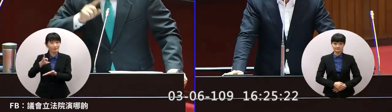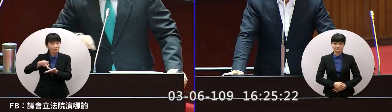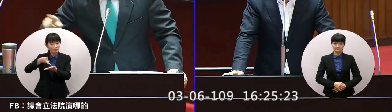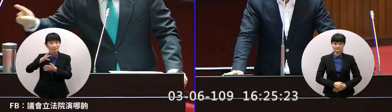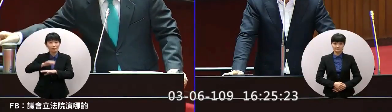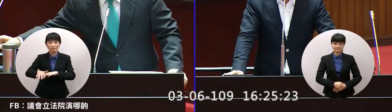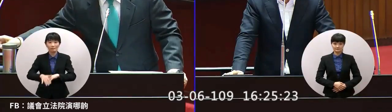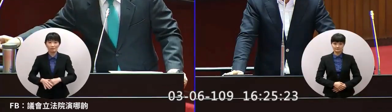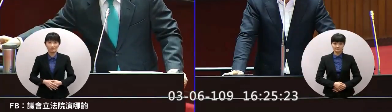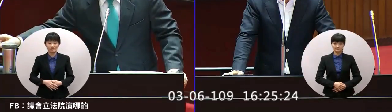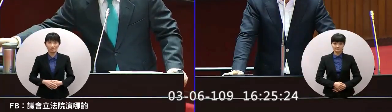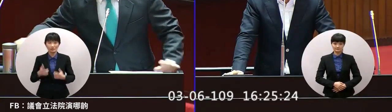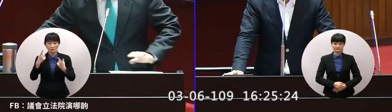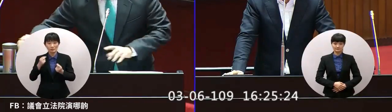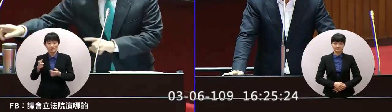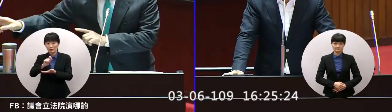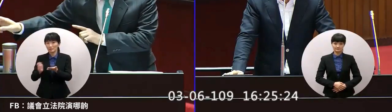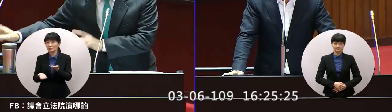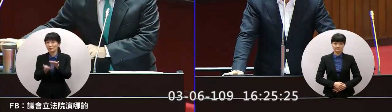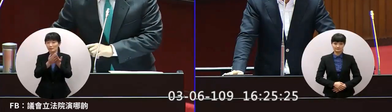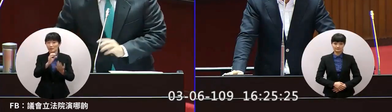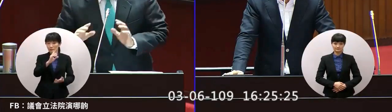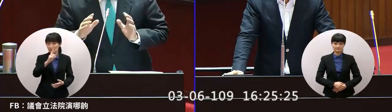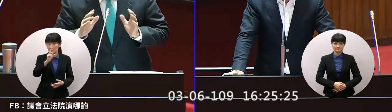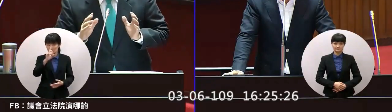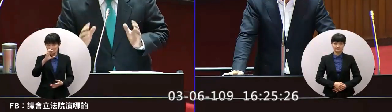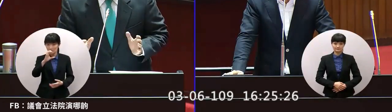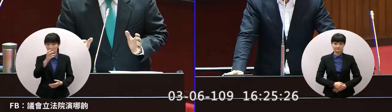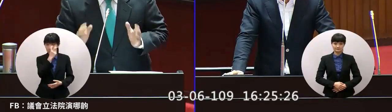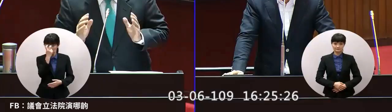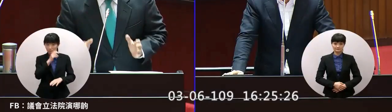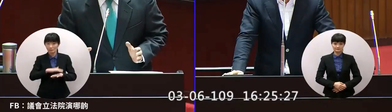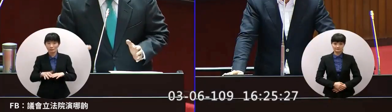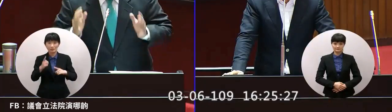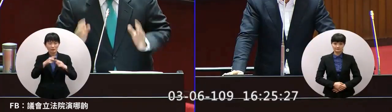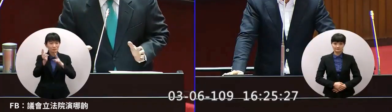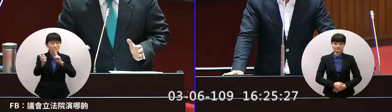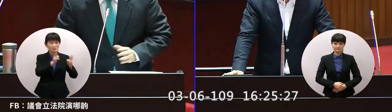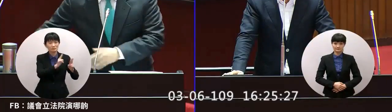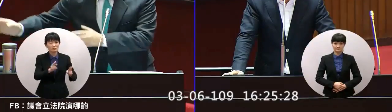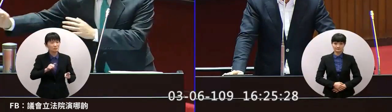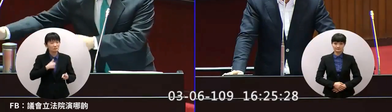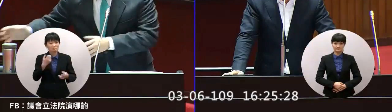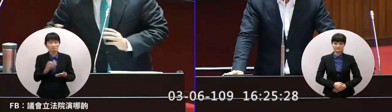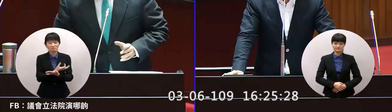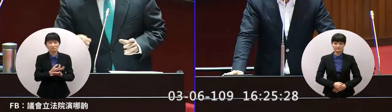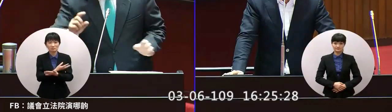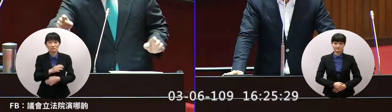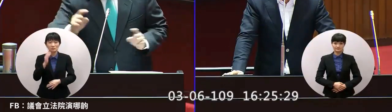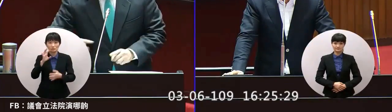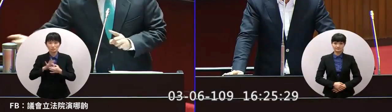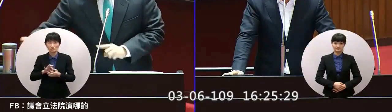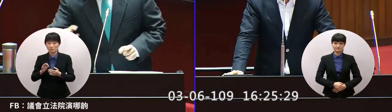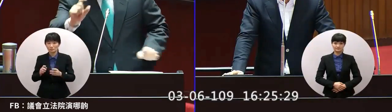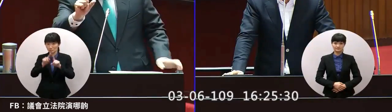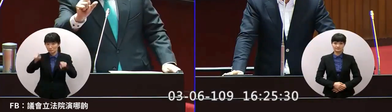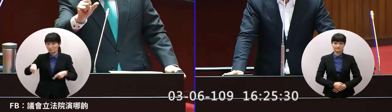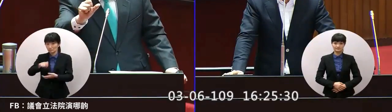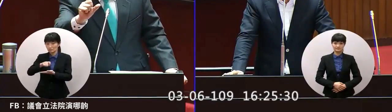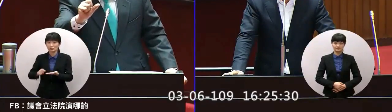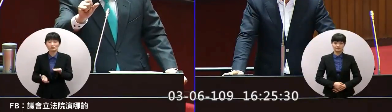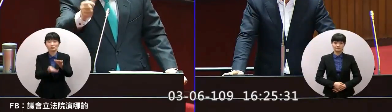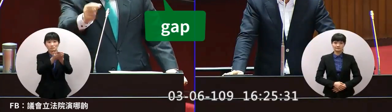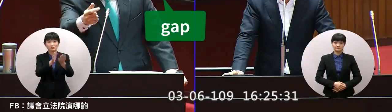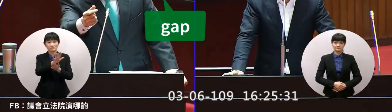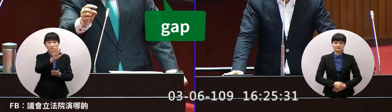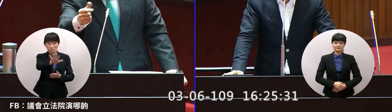吼，因为送个 CDC 家去嘛，啊 CDC 因为是这种 CDC 的能力吼，咱认真讲较无遐多，所以送出来时确实咧内底产生